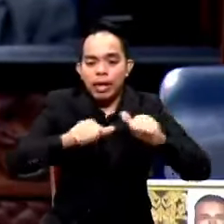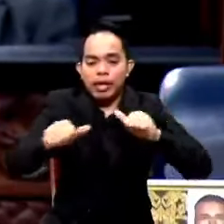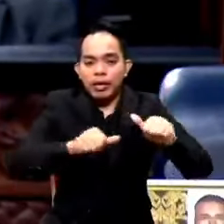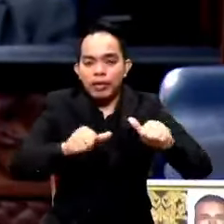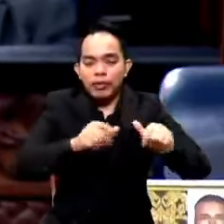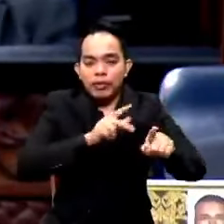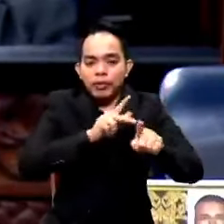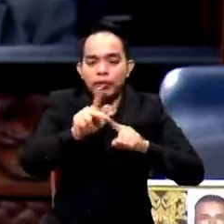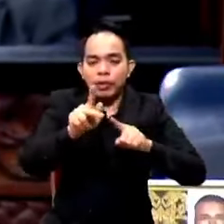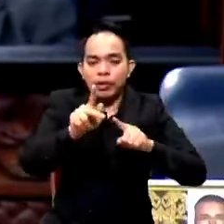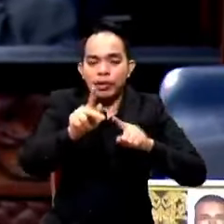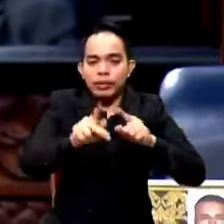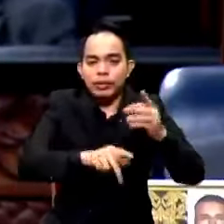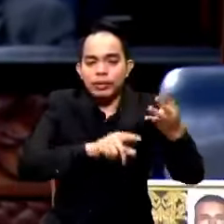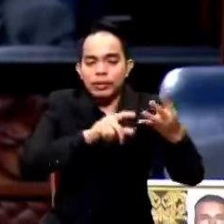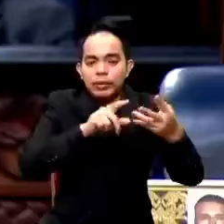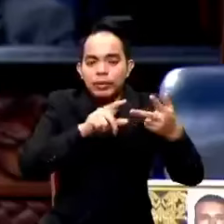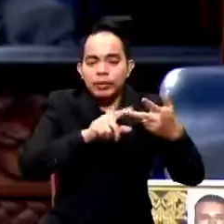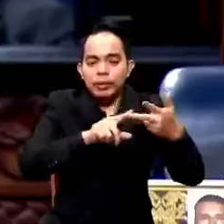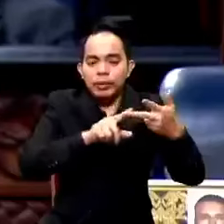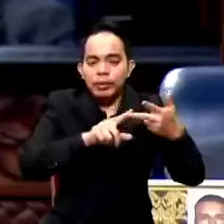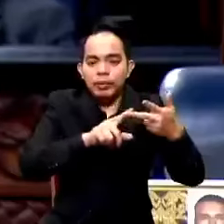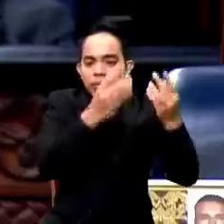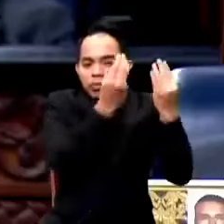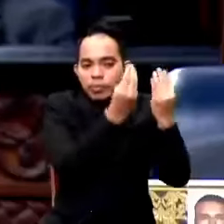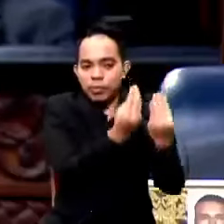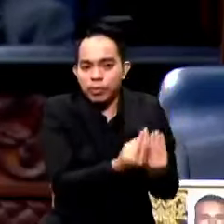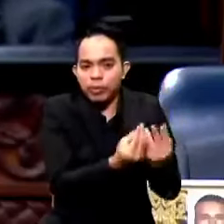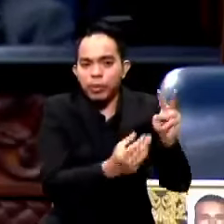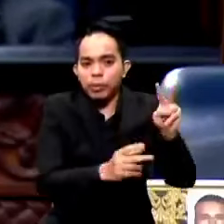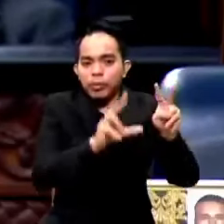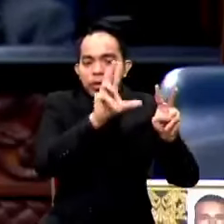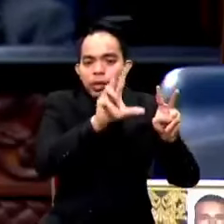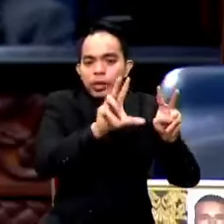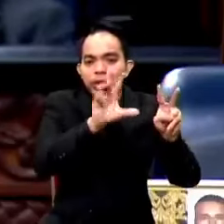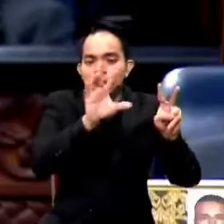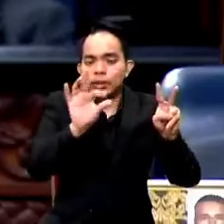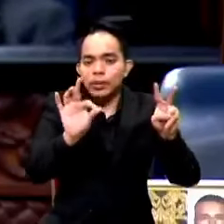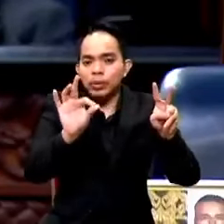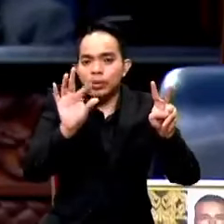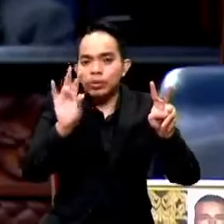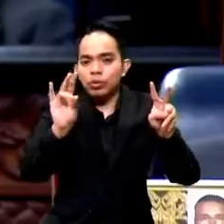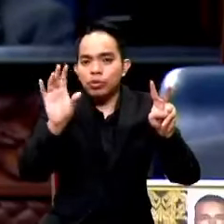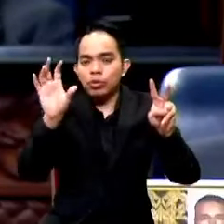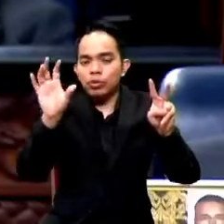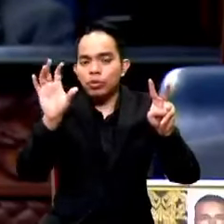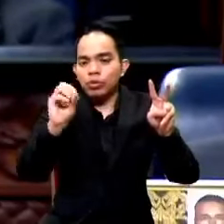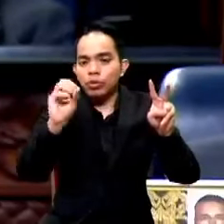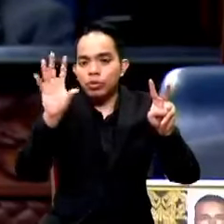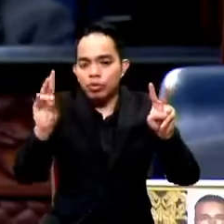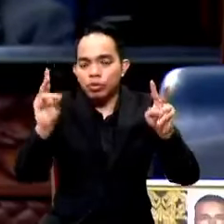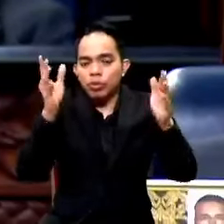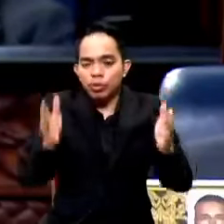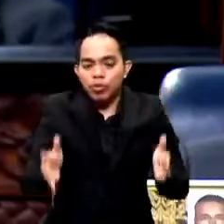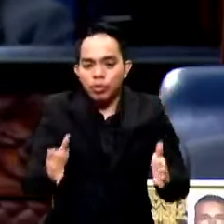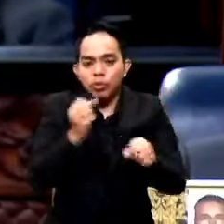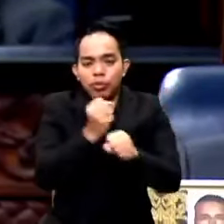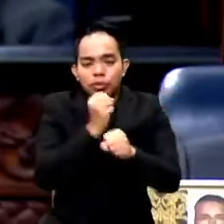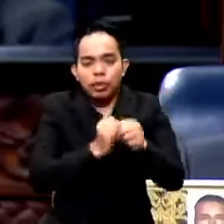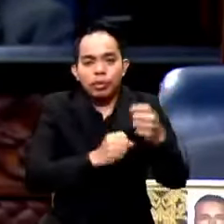profesional saintifik dan teknikal merekodkan seramai 23907 orang sektor